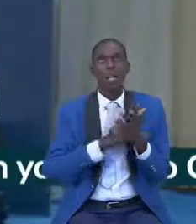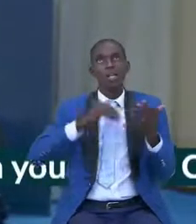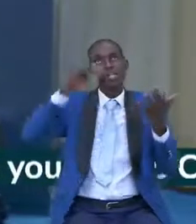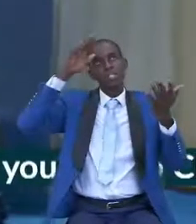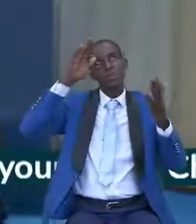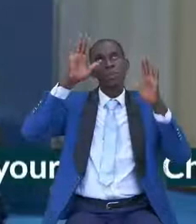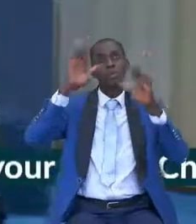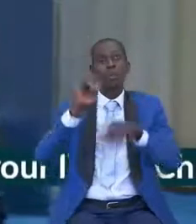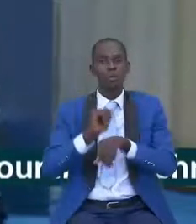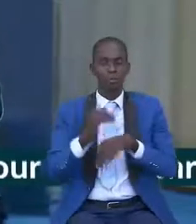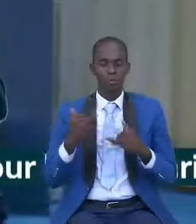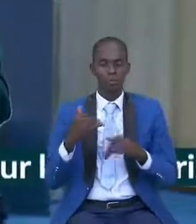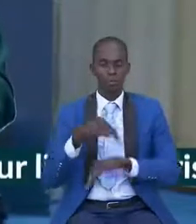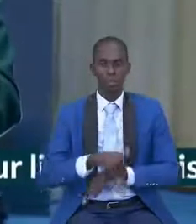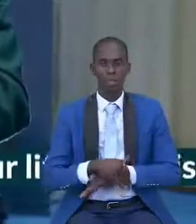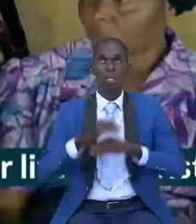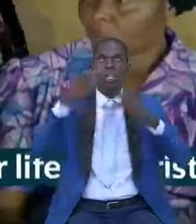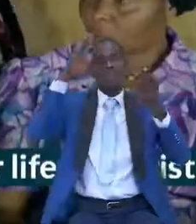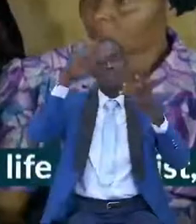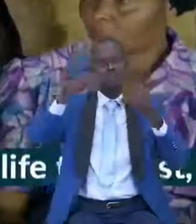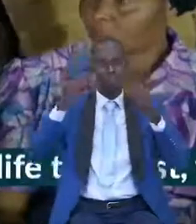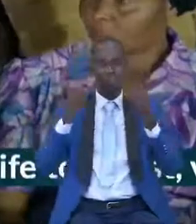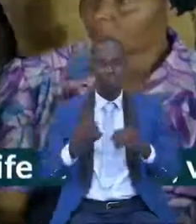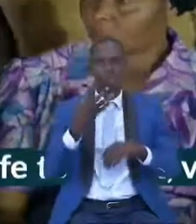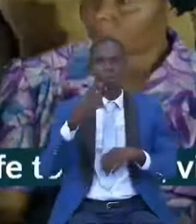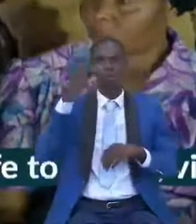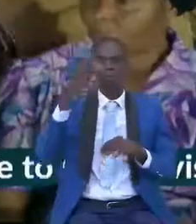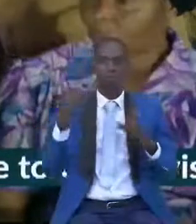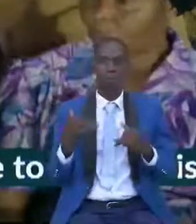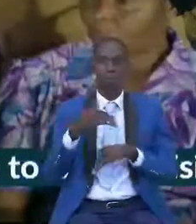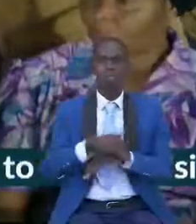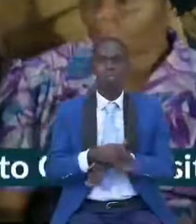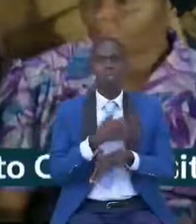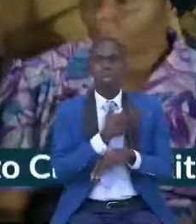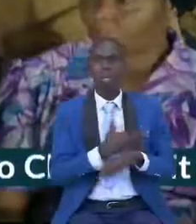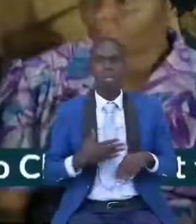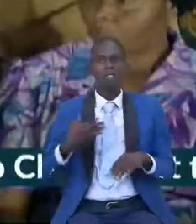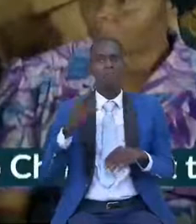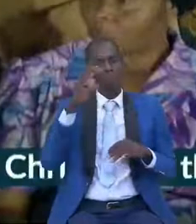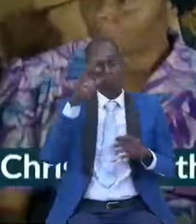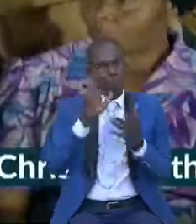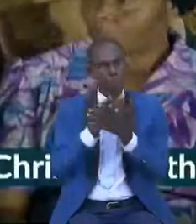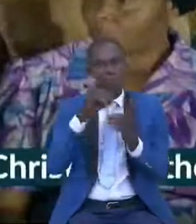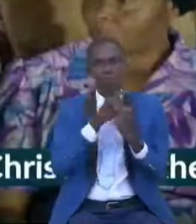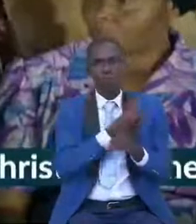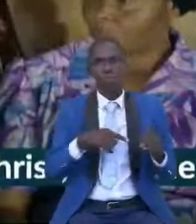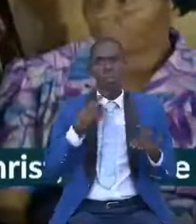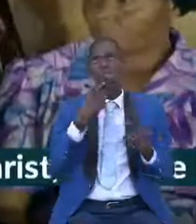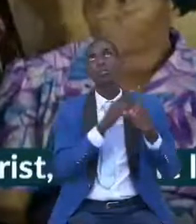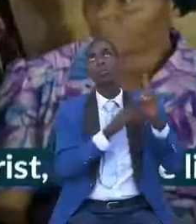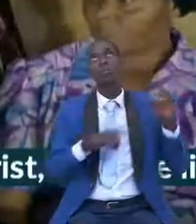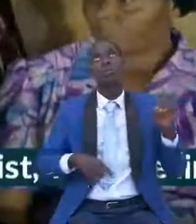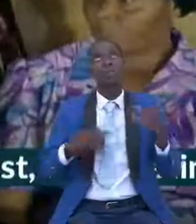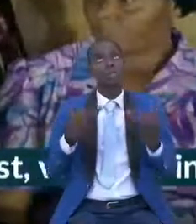Alors, pour nous autres qui avions déjà donné notre vie au Seigneur, qui avons besoin d'une touche divine, qui avons